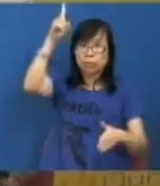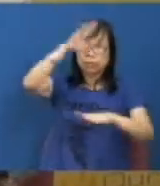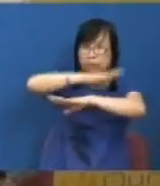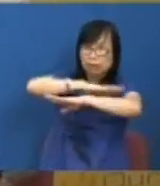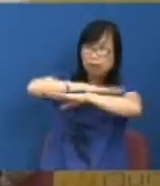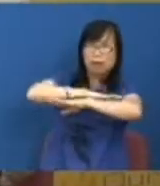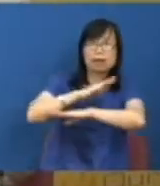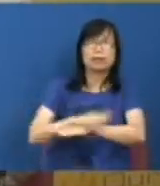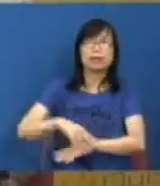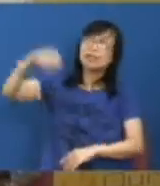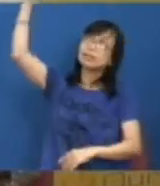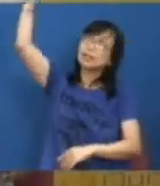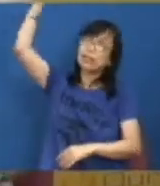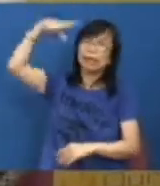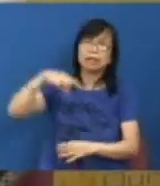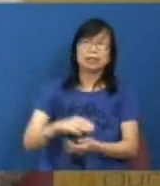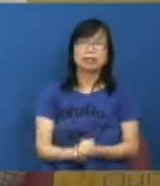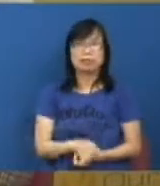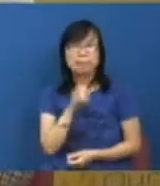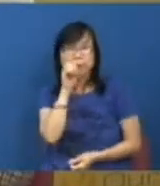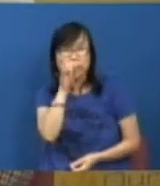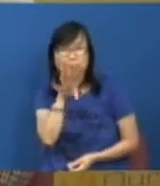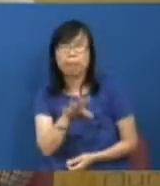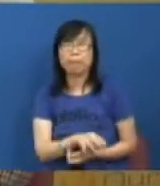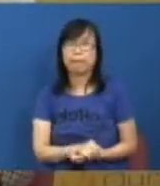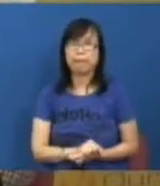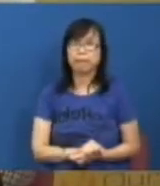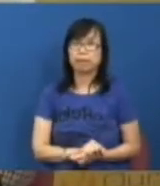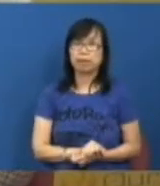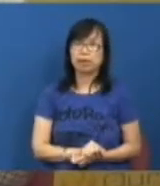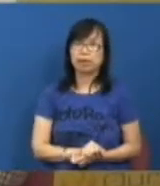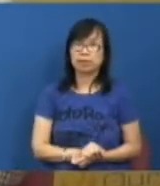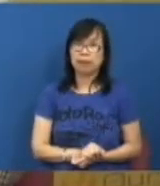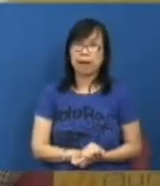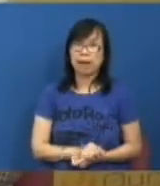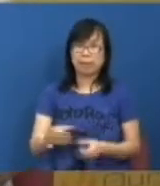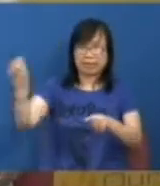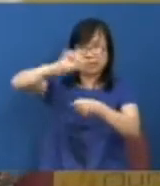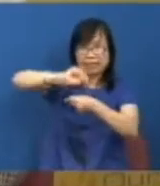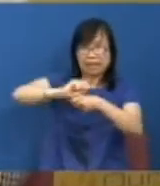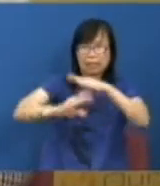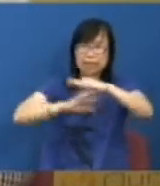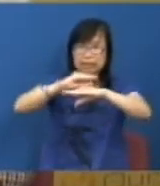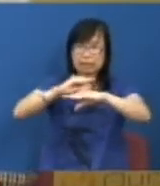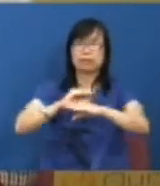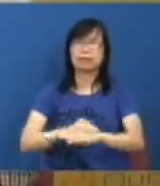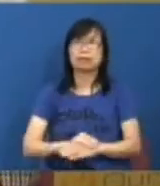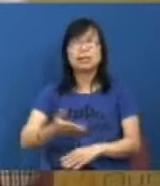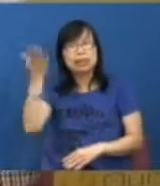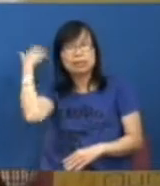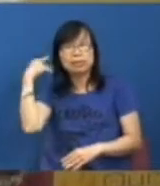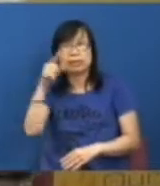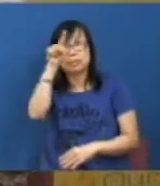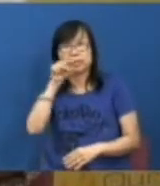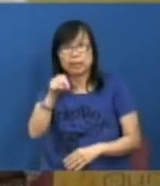棚，就會令到即係又即係質疑究竟呢啲係唔係一啲僭建嘅項目？咁但係過去點解